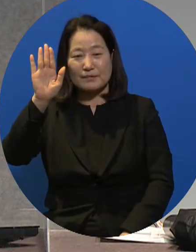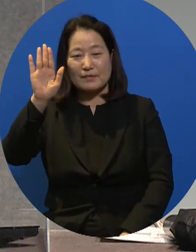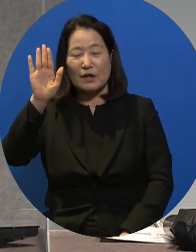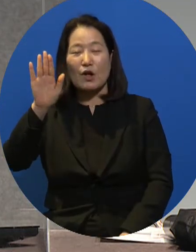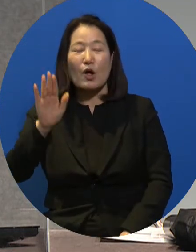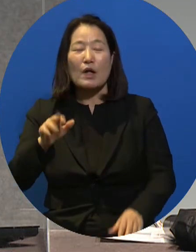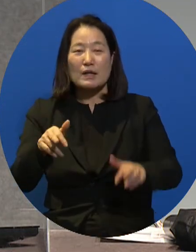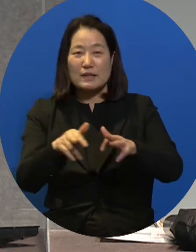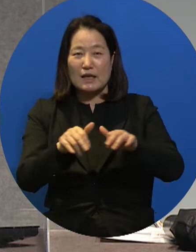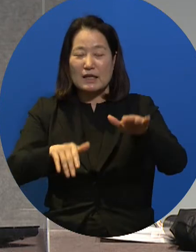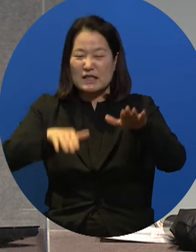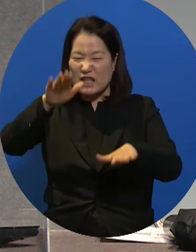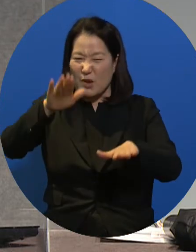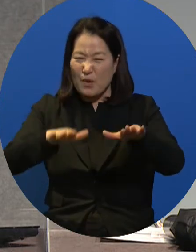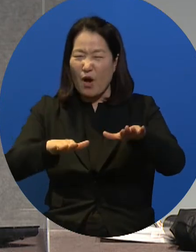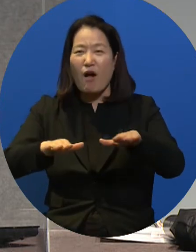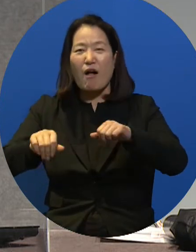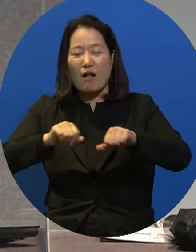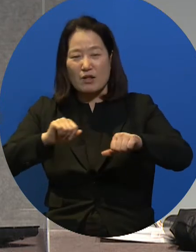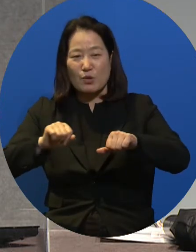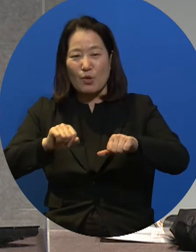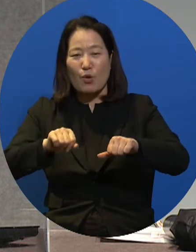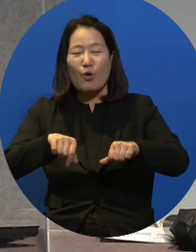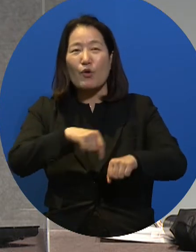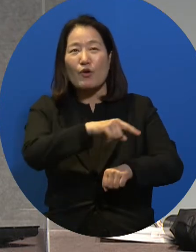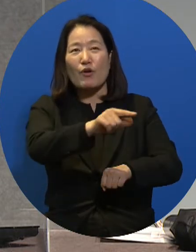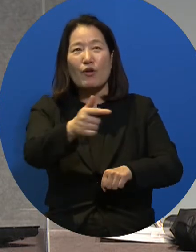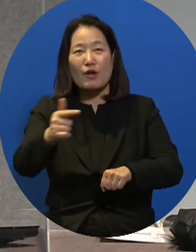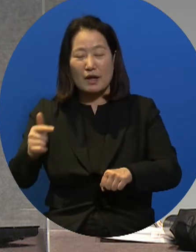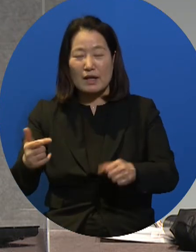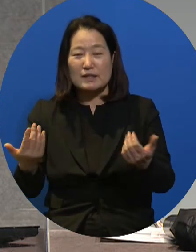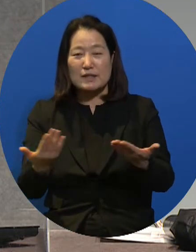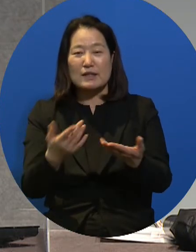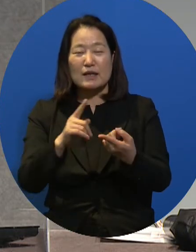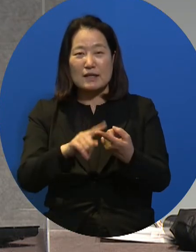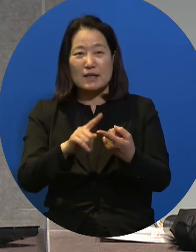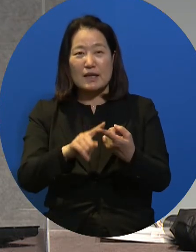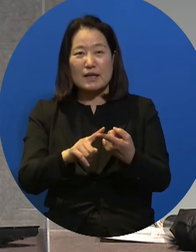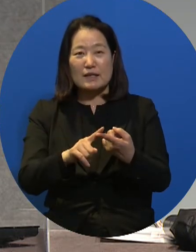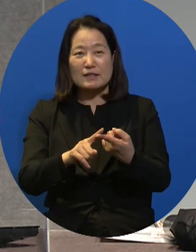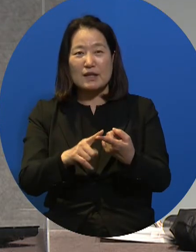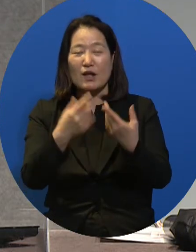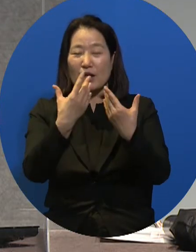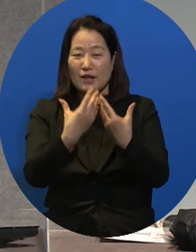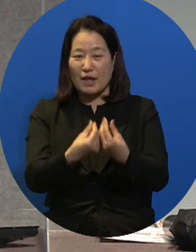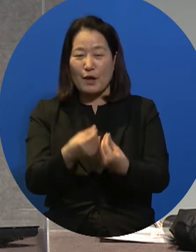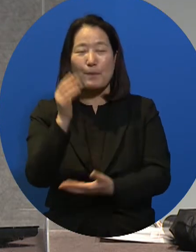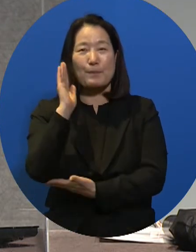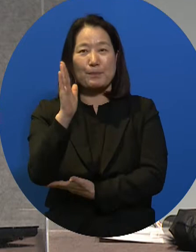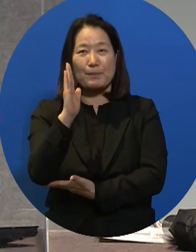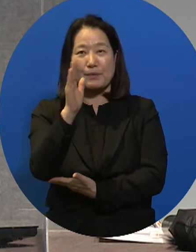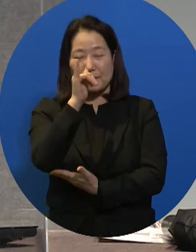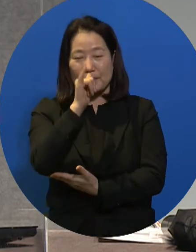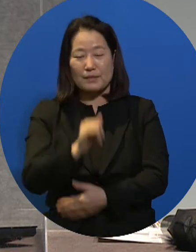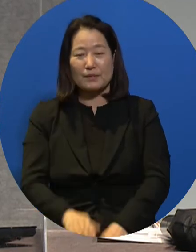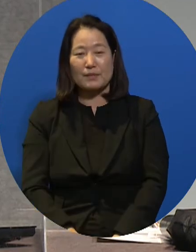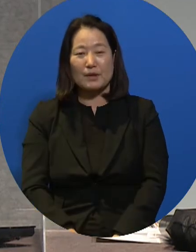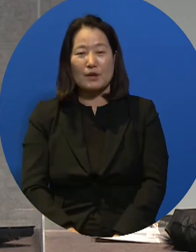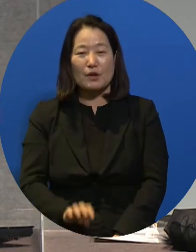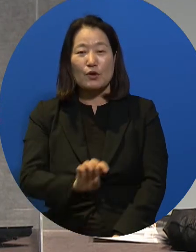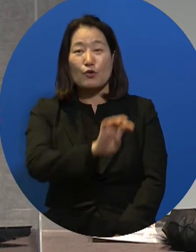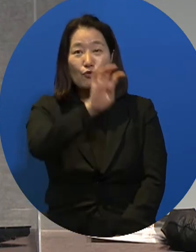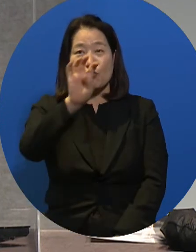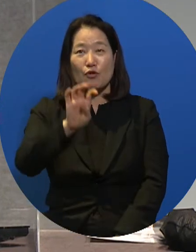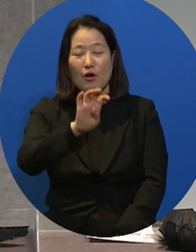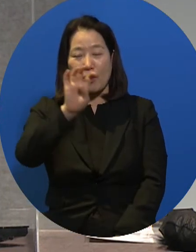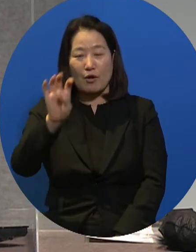대해서 사례를 또 조목조목 대응해 주시는 그 스티븐 앨런 대표님의 사례를 저희도 좀 참조해서 더 유럽뿐만 아니라